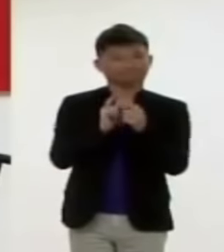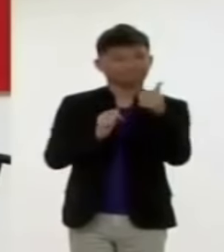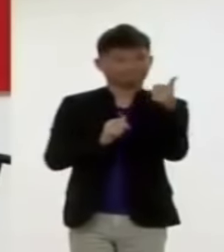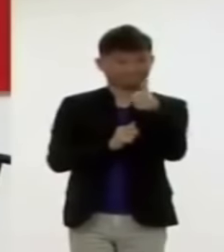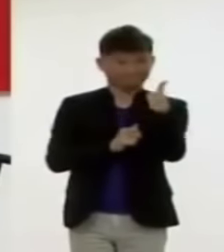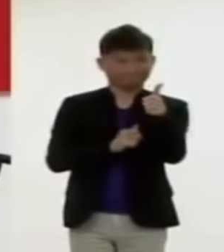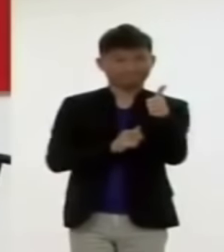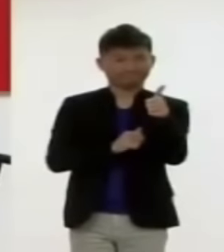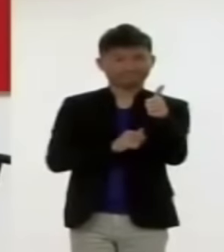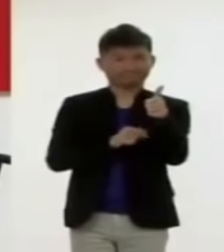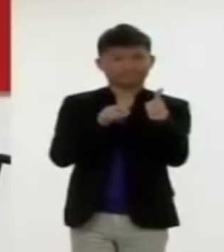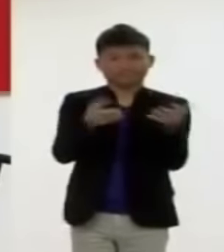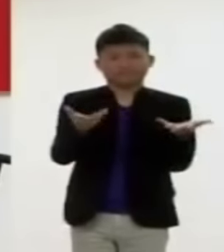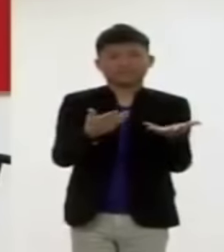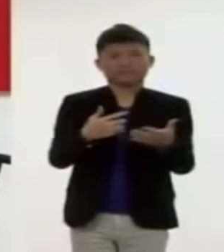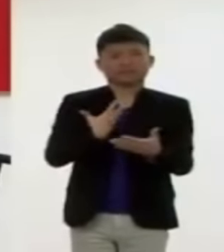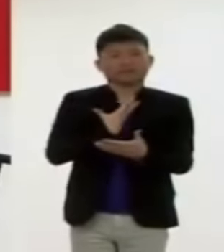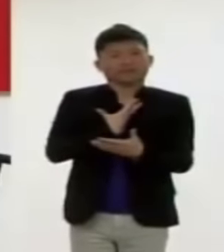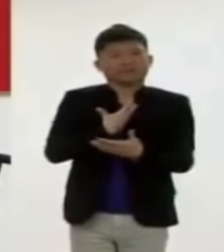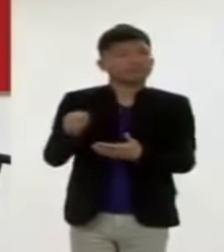是一个非常大的打击。